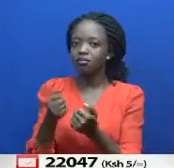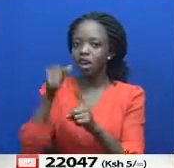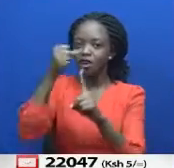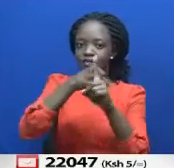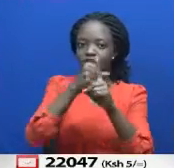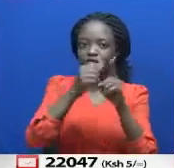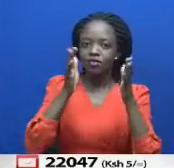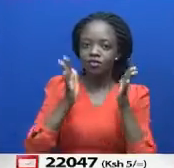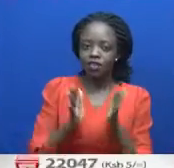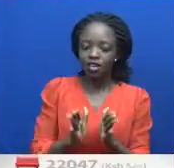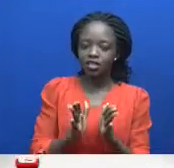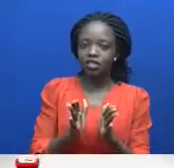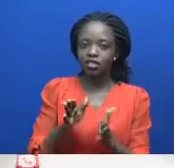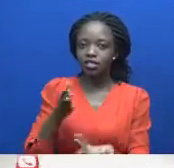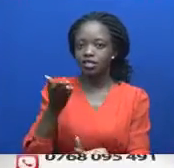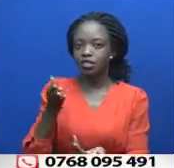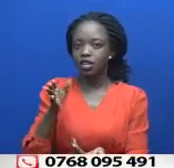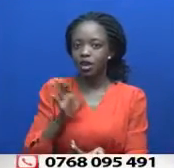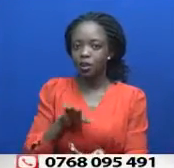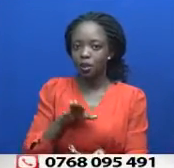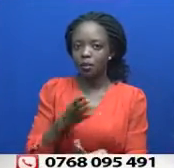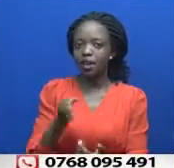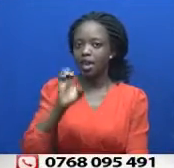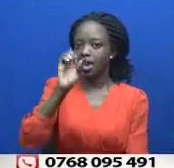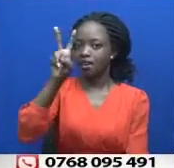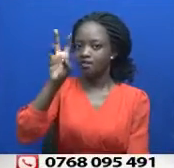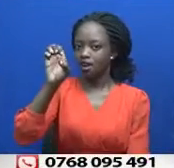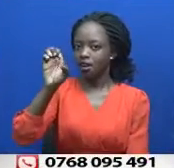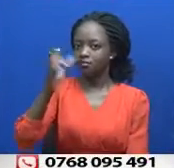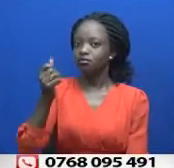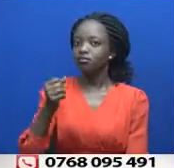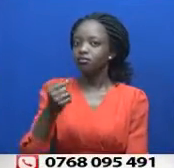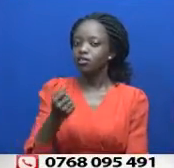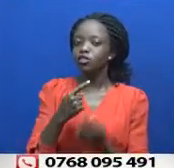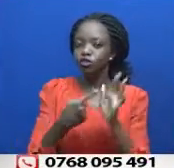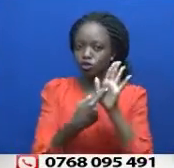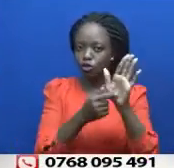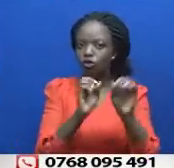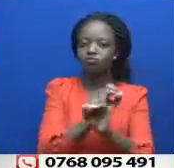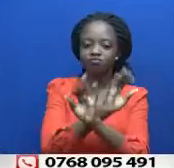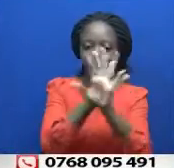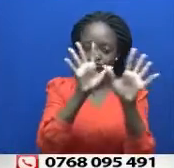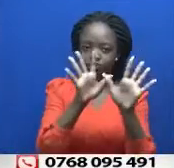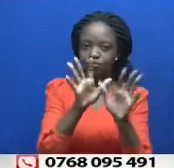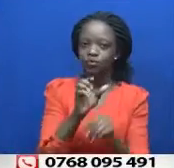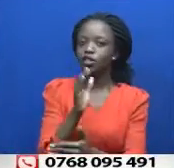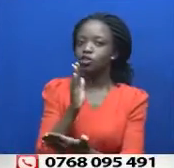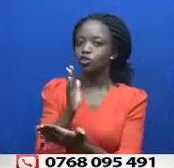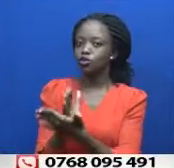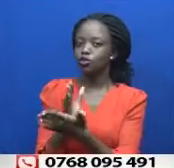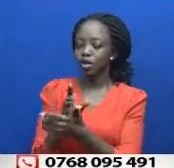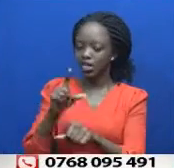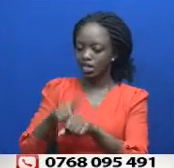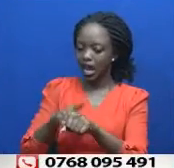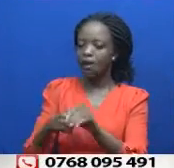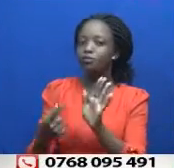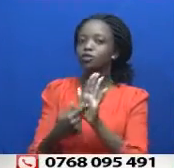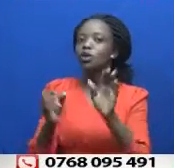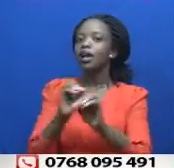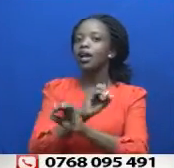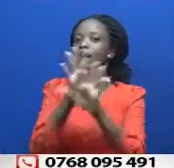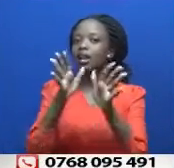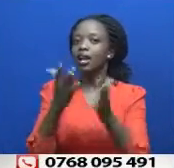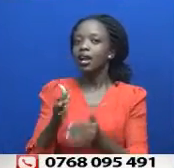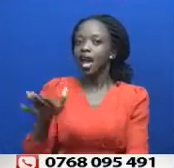wa haki za kibinadamu wa jinsia ya kike Eva Nyamogo, wakiweka wazi na kusema kuwa wakati umefika mwafaka wa jamii ya